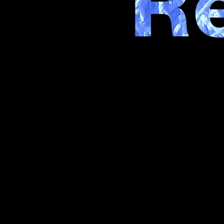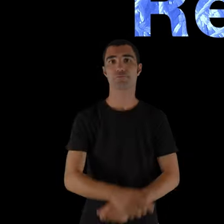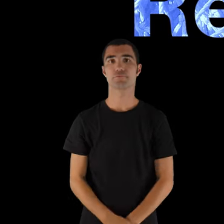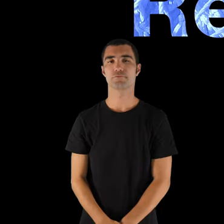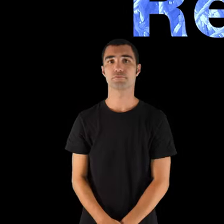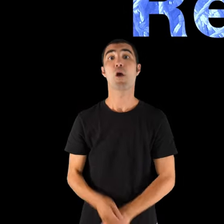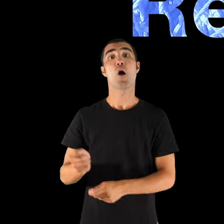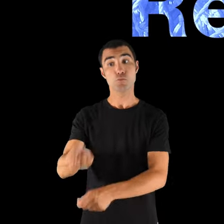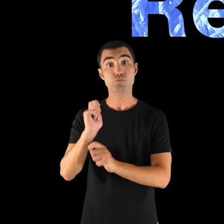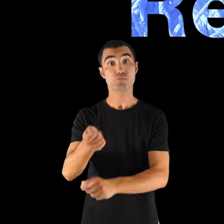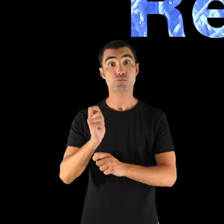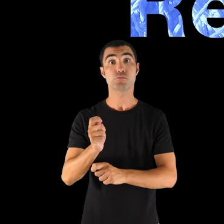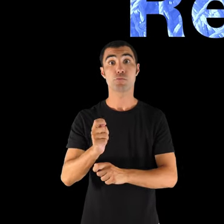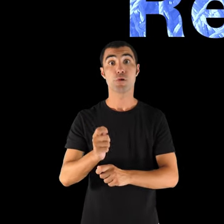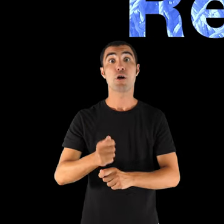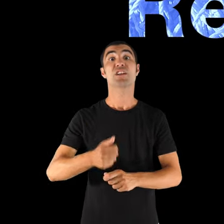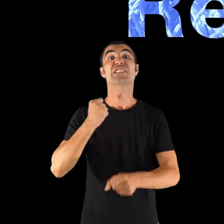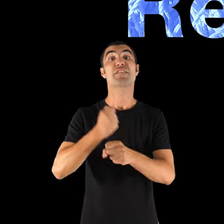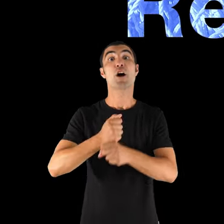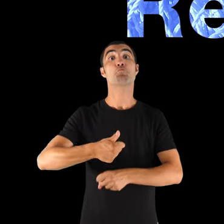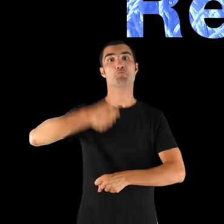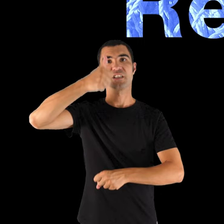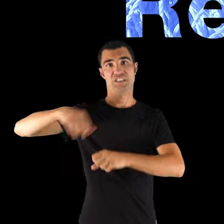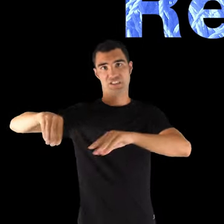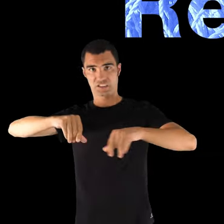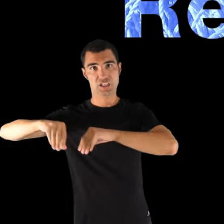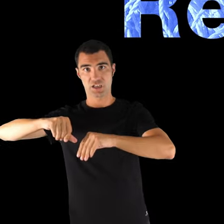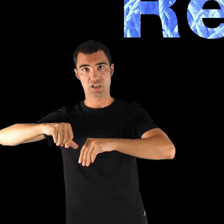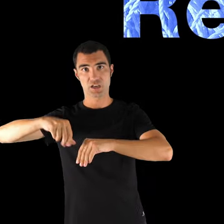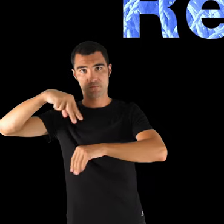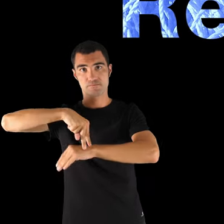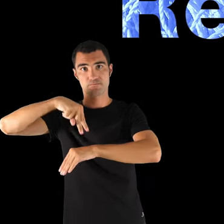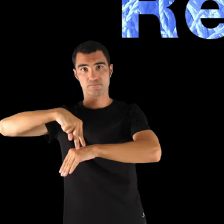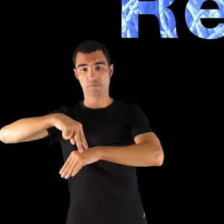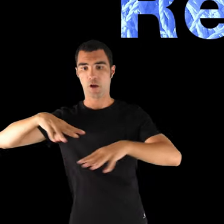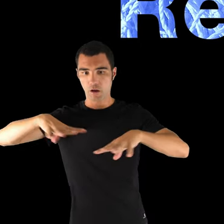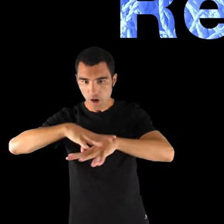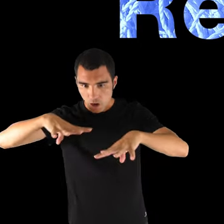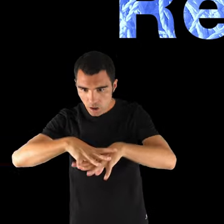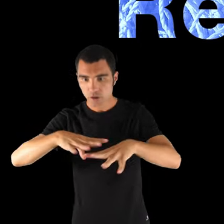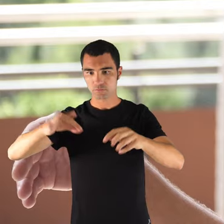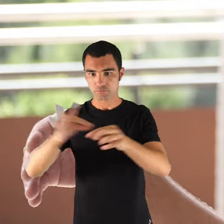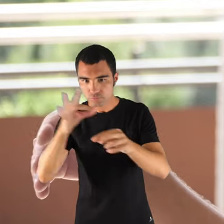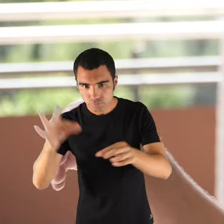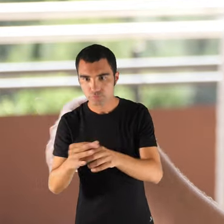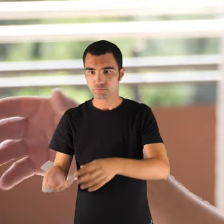Pescador té més feina en terra que a la mà. A l'hora d'armar les xerxes, a l'hora de dobar-les,